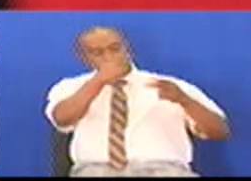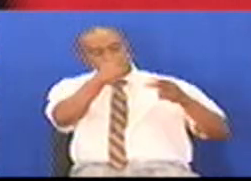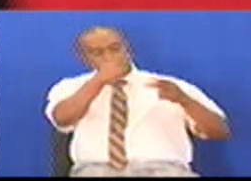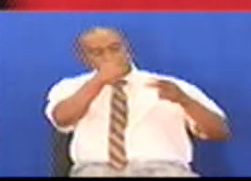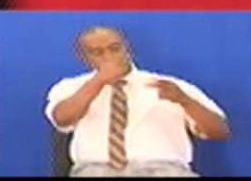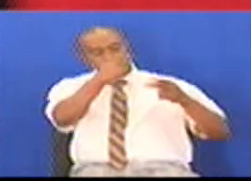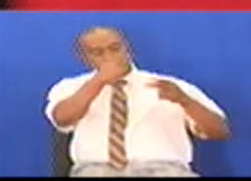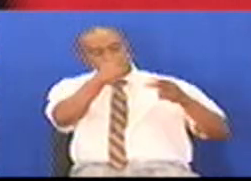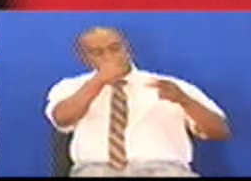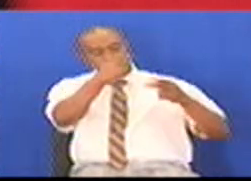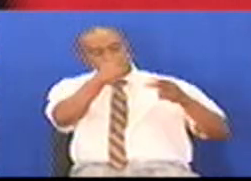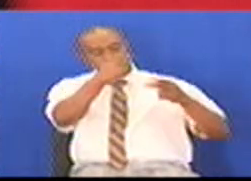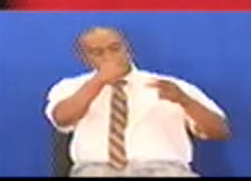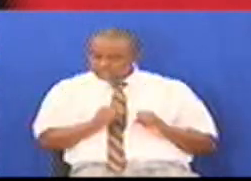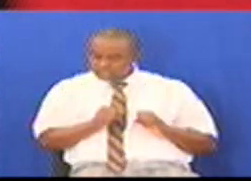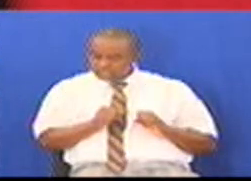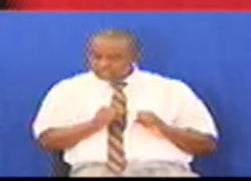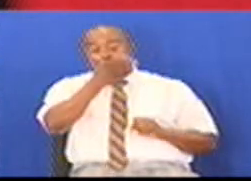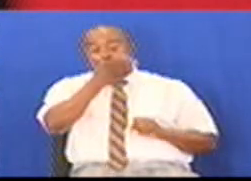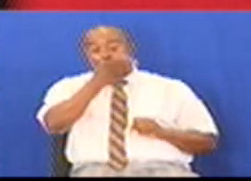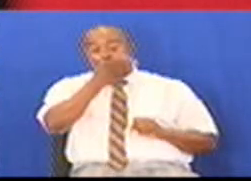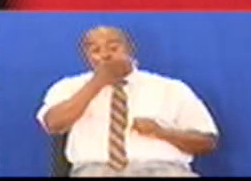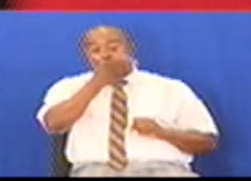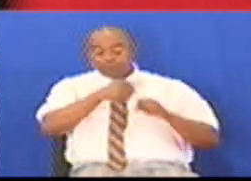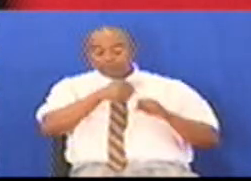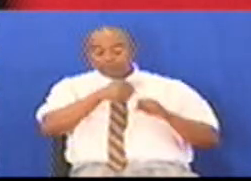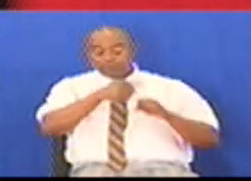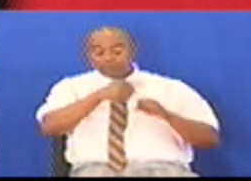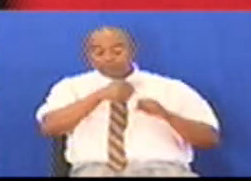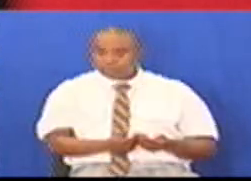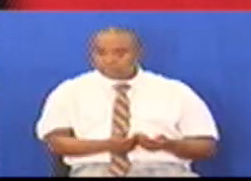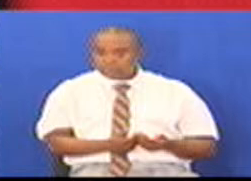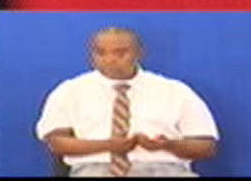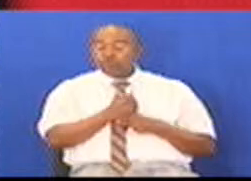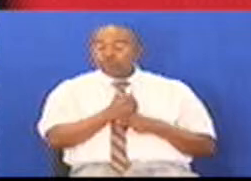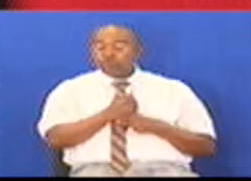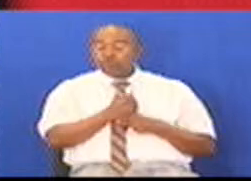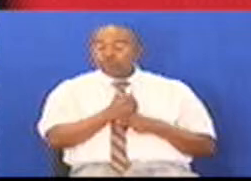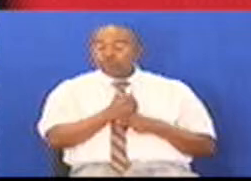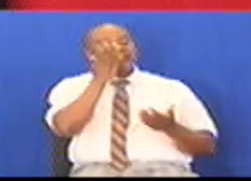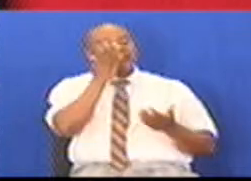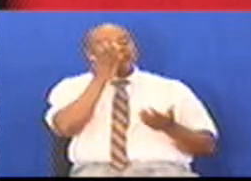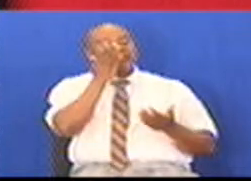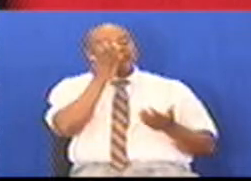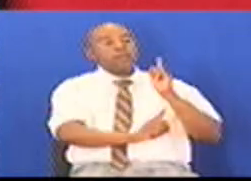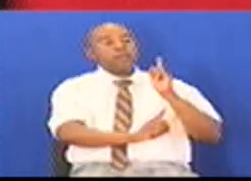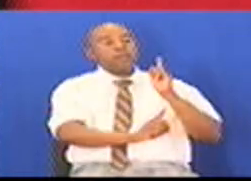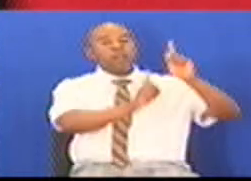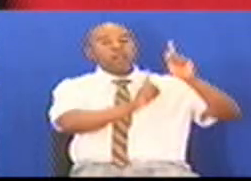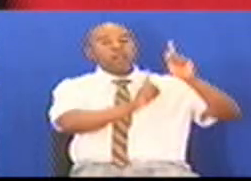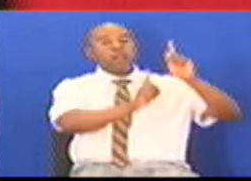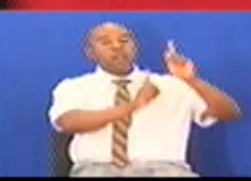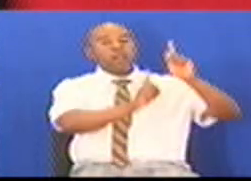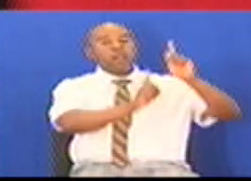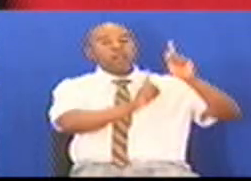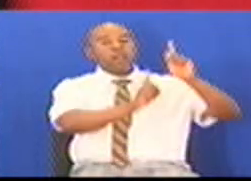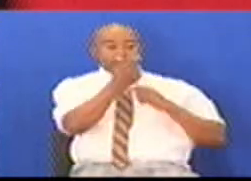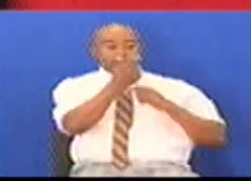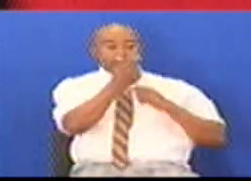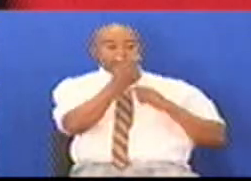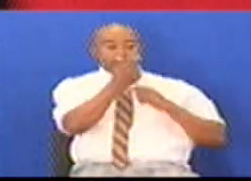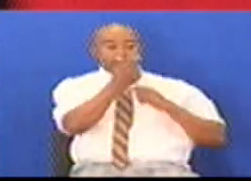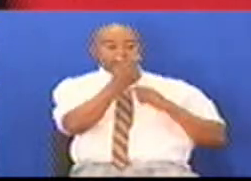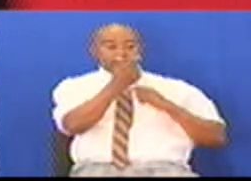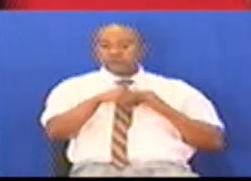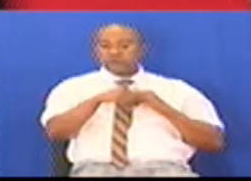yazingatiwe wakati wa utekelezaji wa swala hili. Kwanza, kupata idadi kamili ya minara iliyopo nchini. Pili, uwezo wa kutambua mawasiliano yanayofanywa na